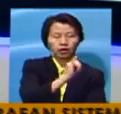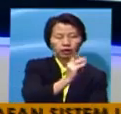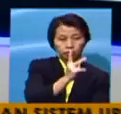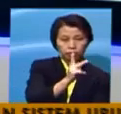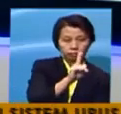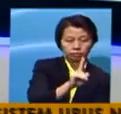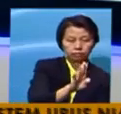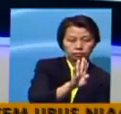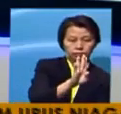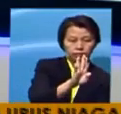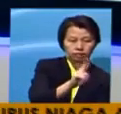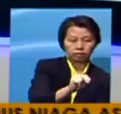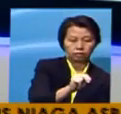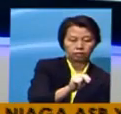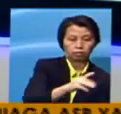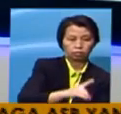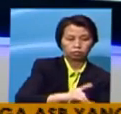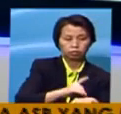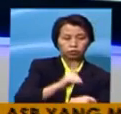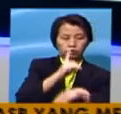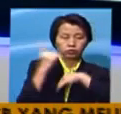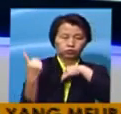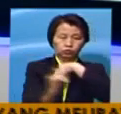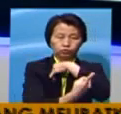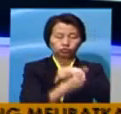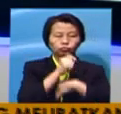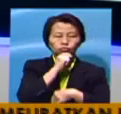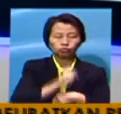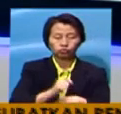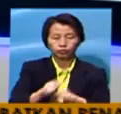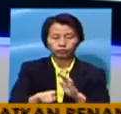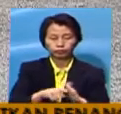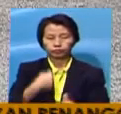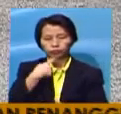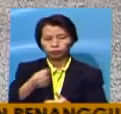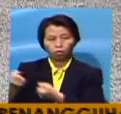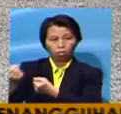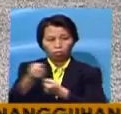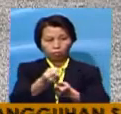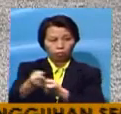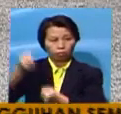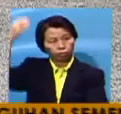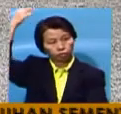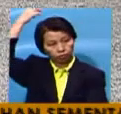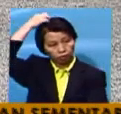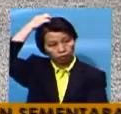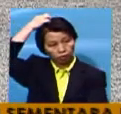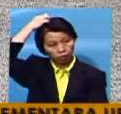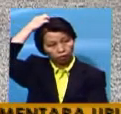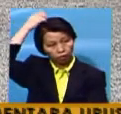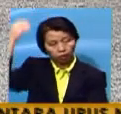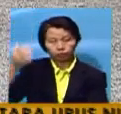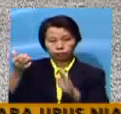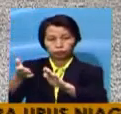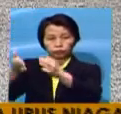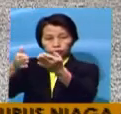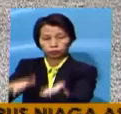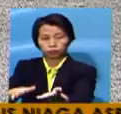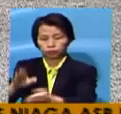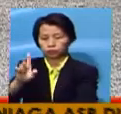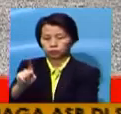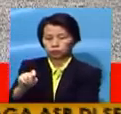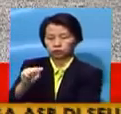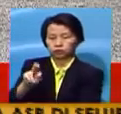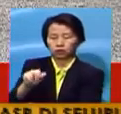belia negara ikbn Dusun tua menurut penolong pengarah Bomba dan penyelamat Selangor Mohamad Sani Harul mayat taufi